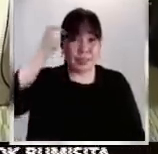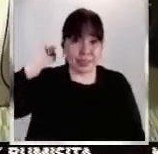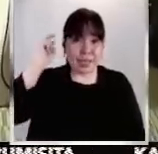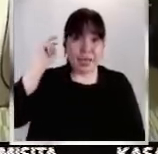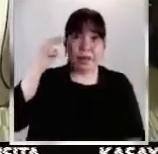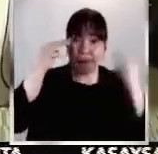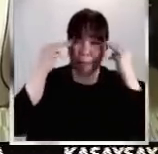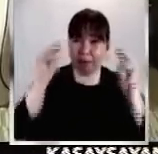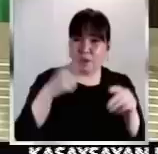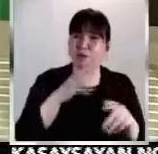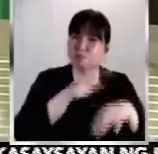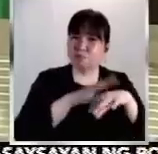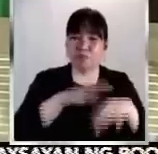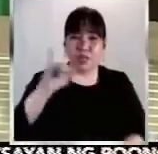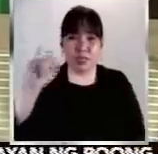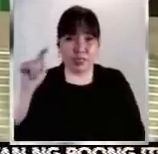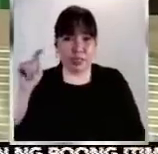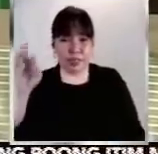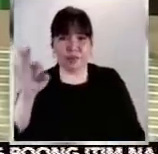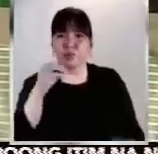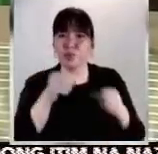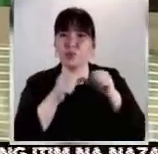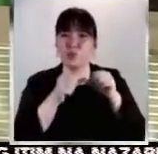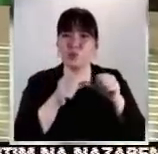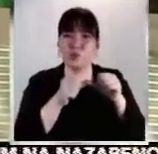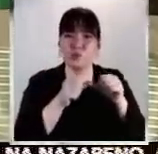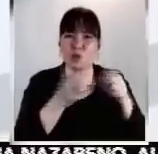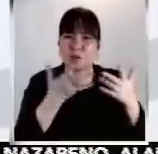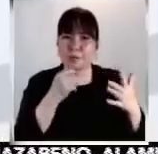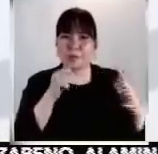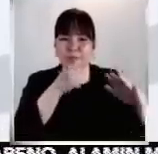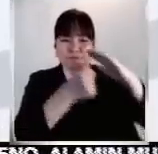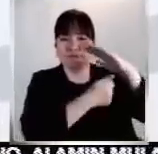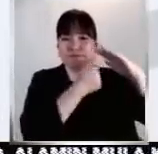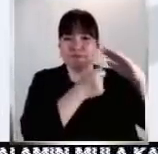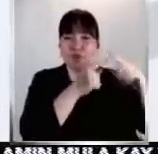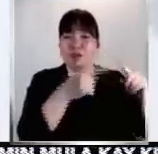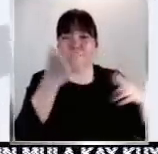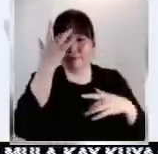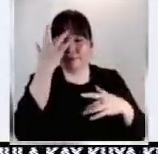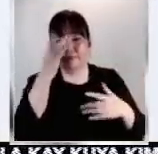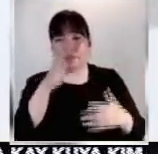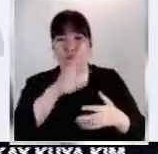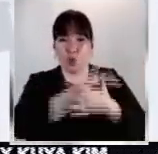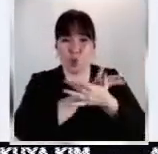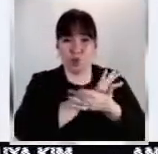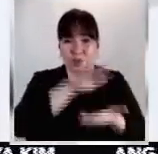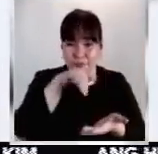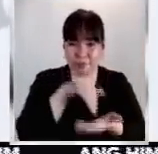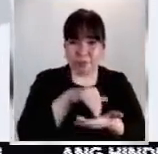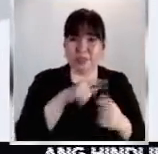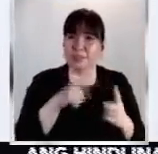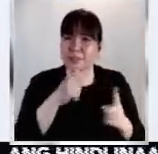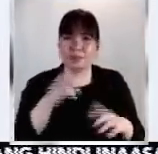para sa pagpapalawig ng home care para sa mga pasyenteng may mild COVID. Dapat daw gumawa ng agarang preventive measures